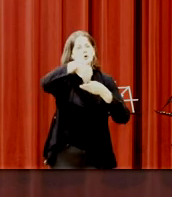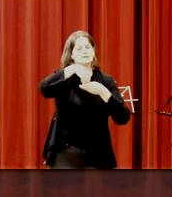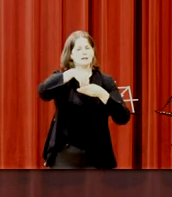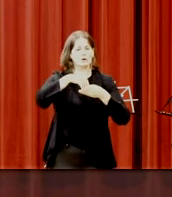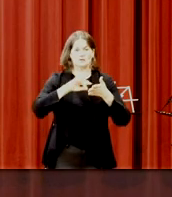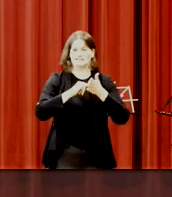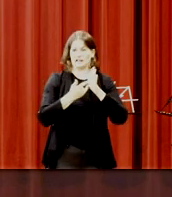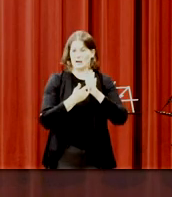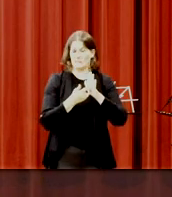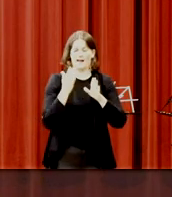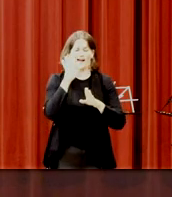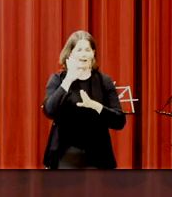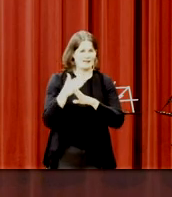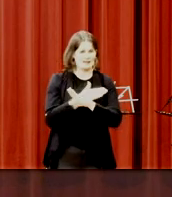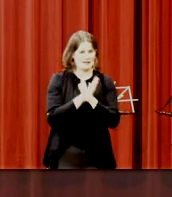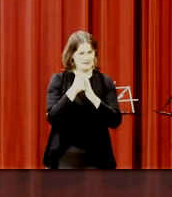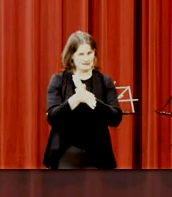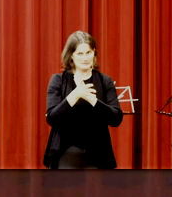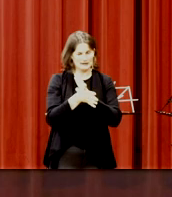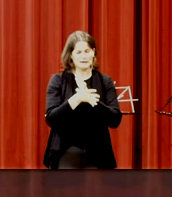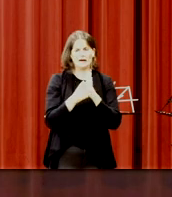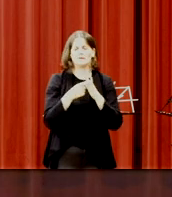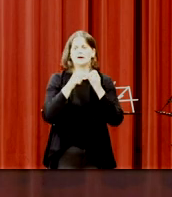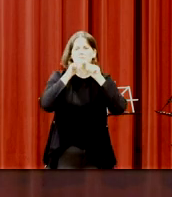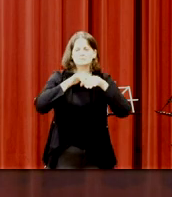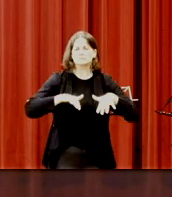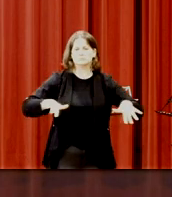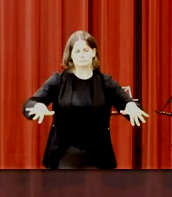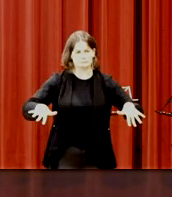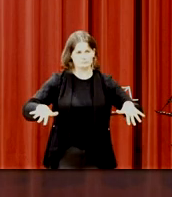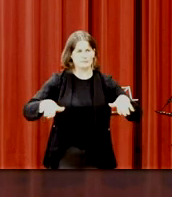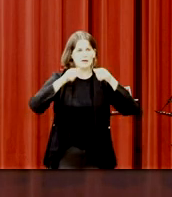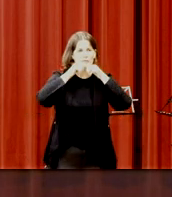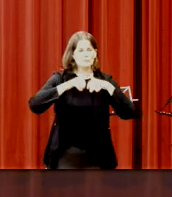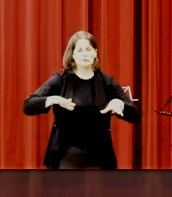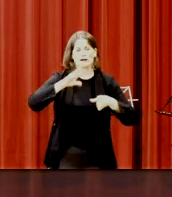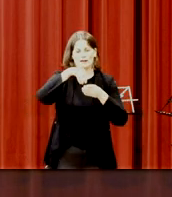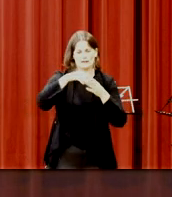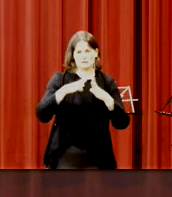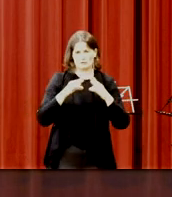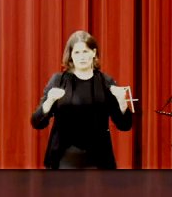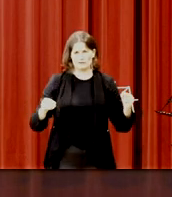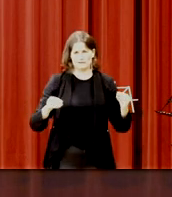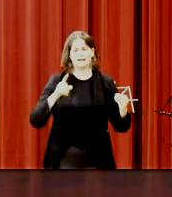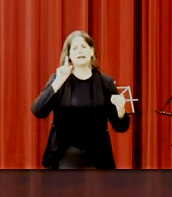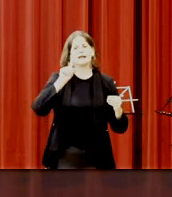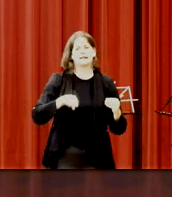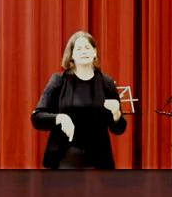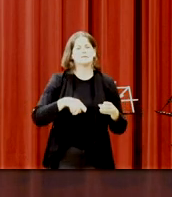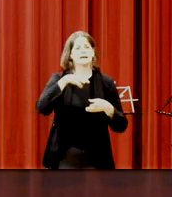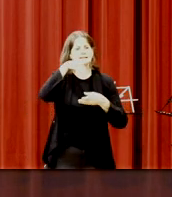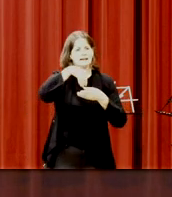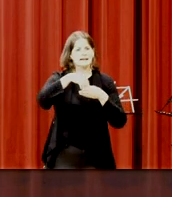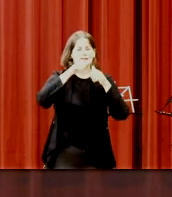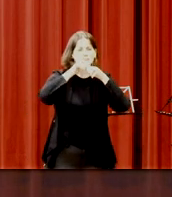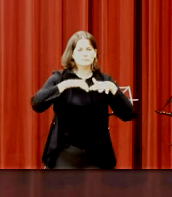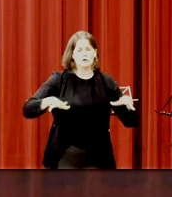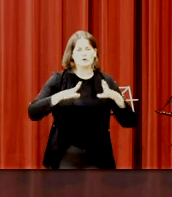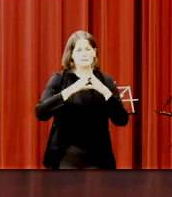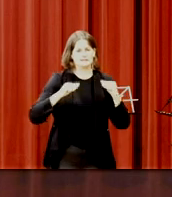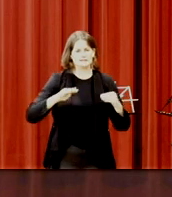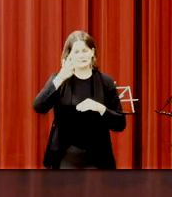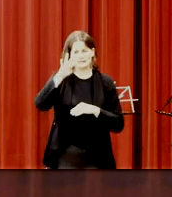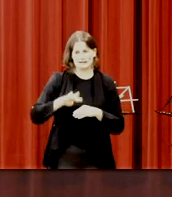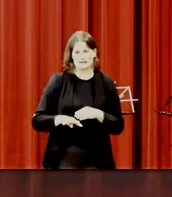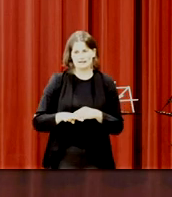també en el si de les universitats catalanes i també a les de l'Estat. I hem tingut retorn, deixin-me'ls hi participar, no per presumir-ne,